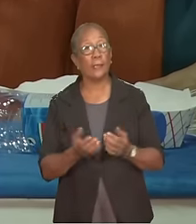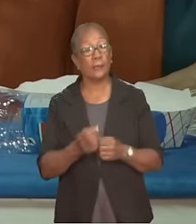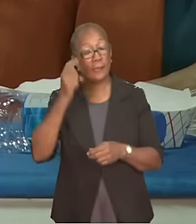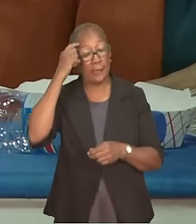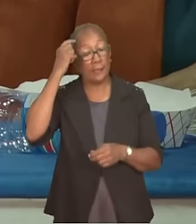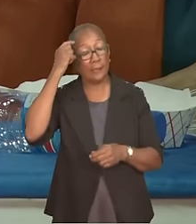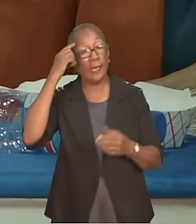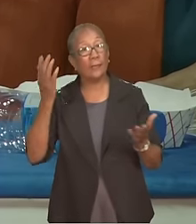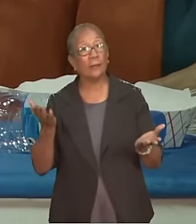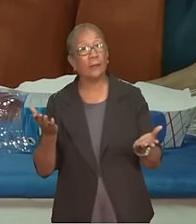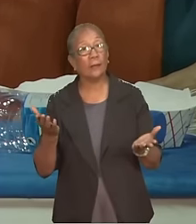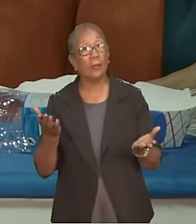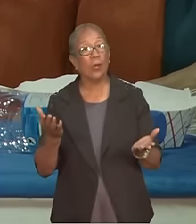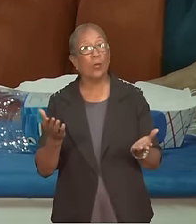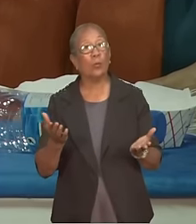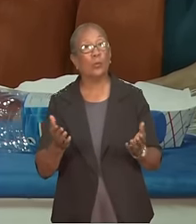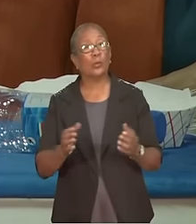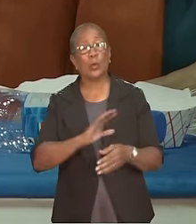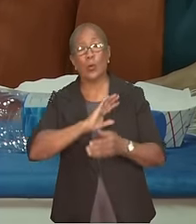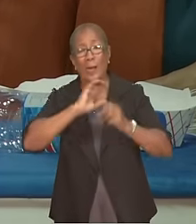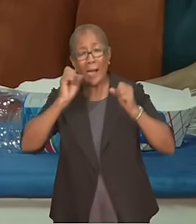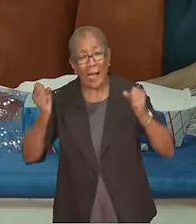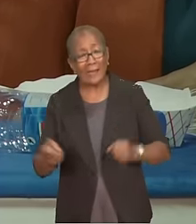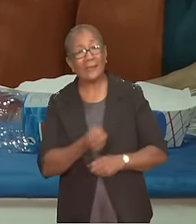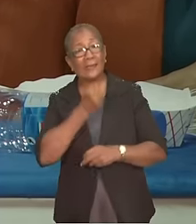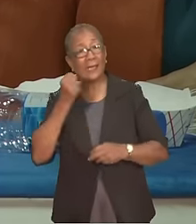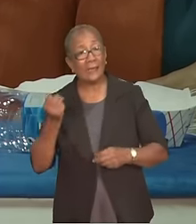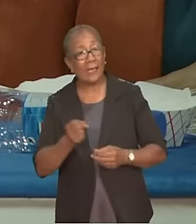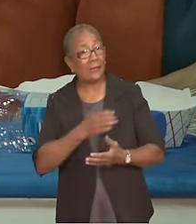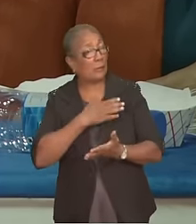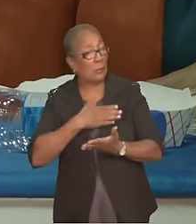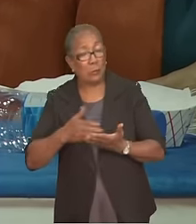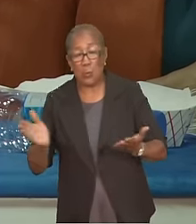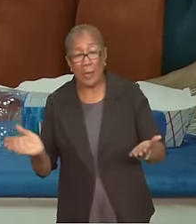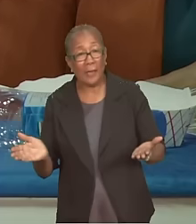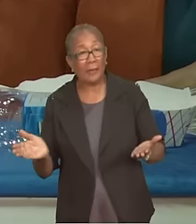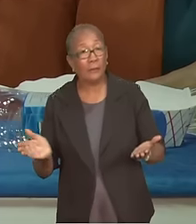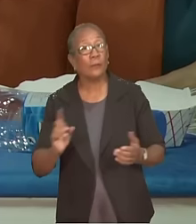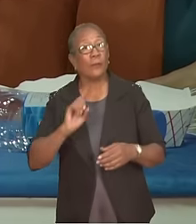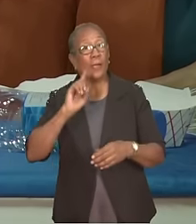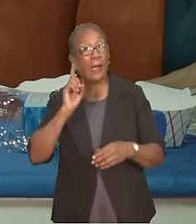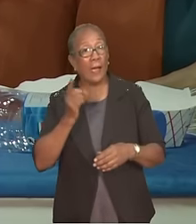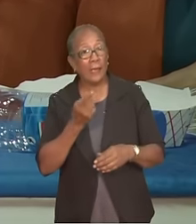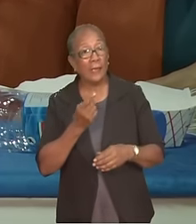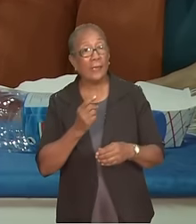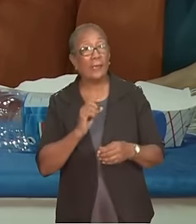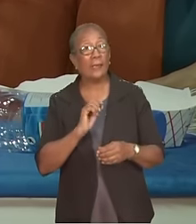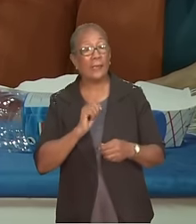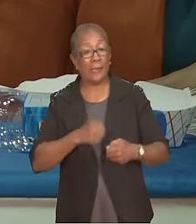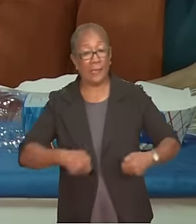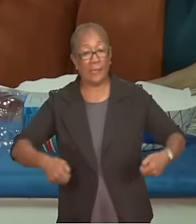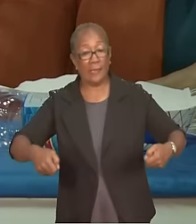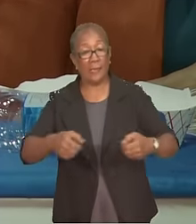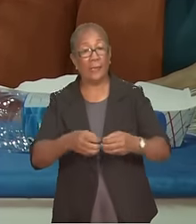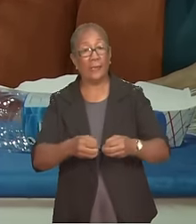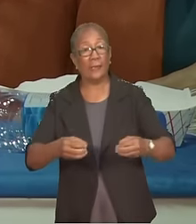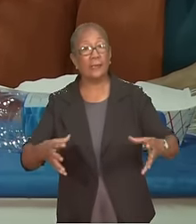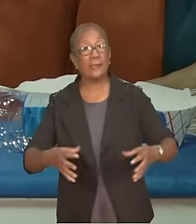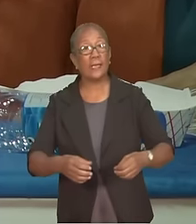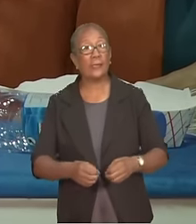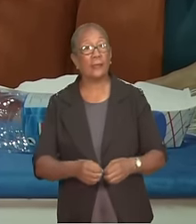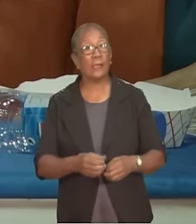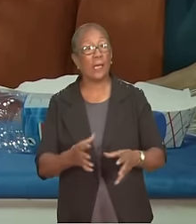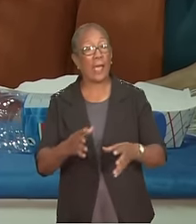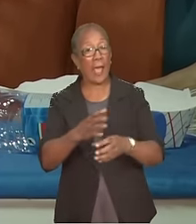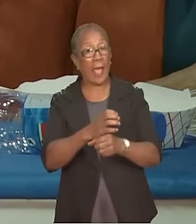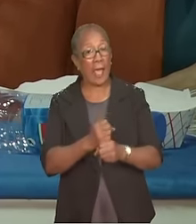we voor eens en voor altijd uit onze hoofd halen. Alleen in de publieke sector zorgt de overheid voor